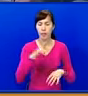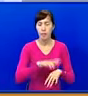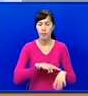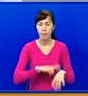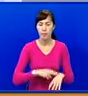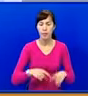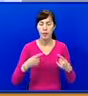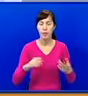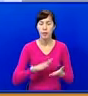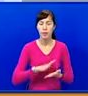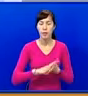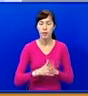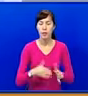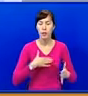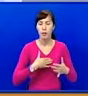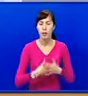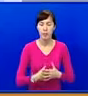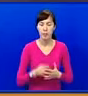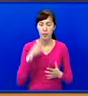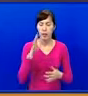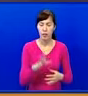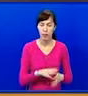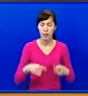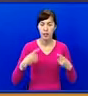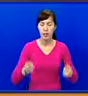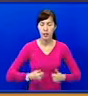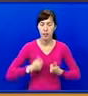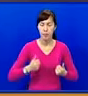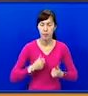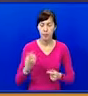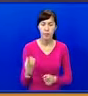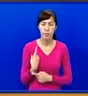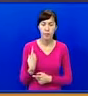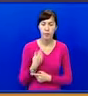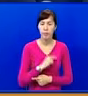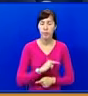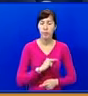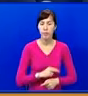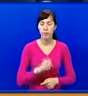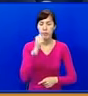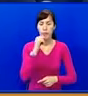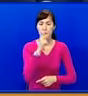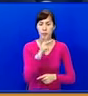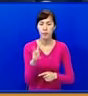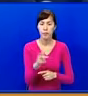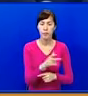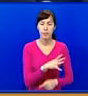теріс қылықтарын қоғамдық кеңес мүшелері сынға алды. Кейбір белсенділер жол сақшыларының әрекеттерін жасырын камераға түсіріп